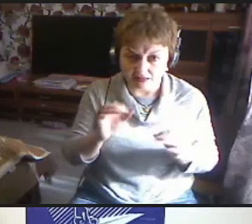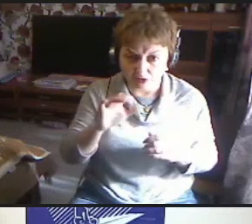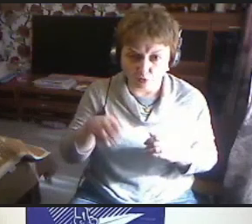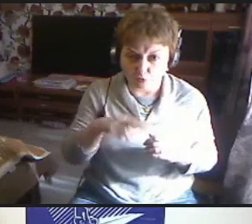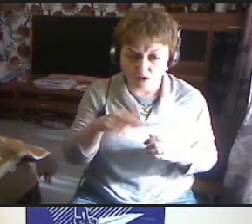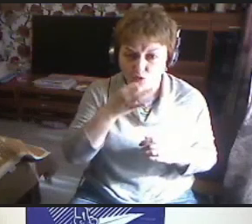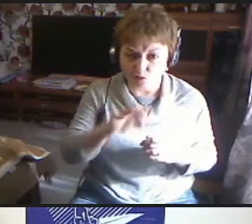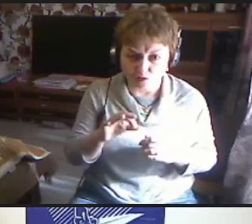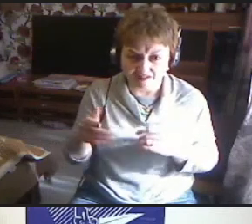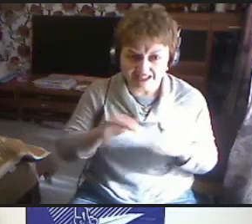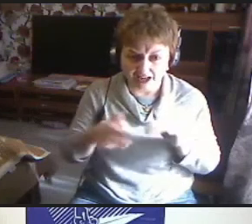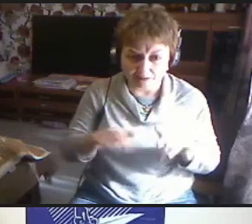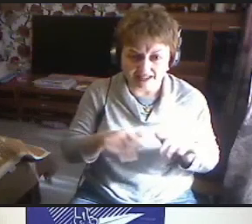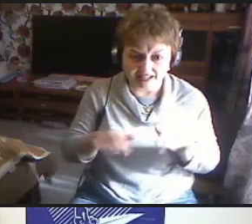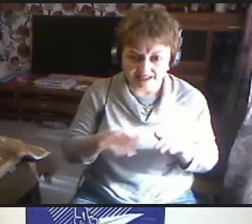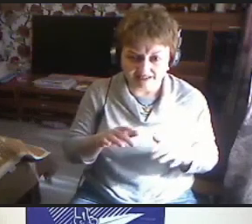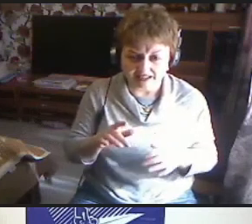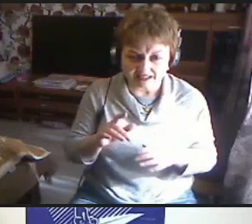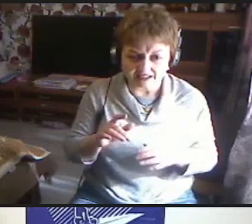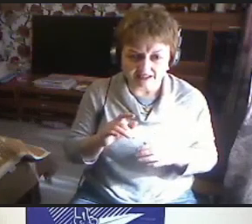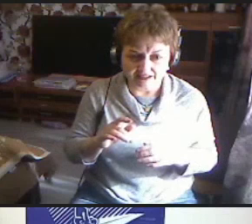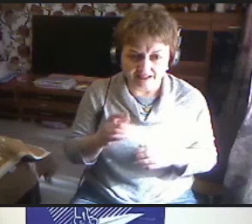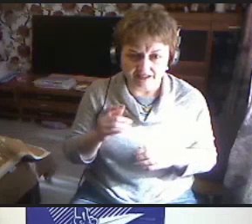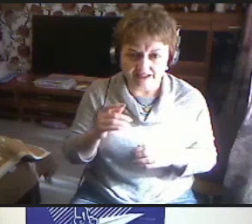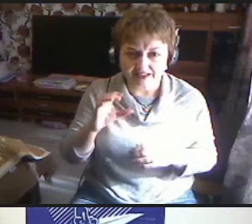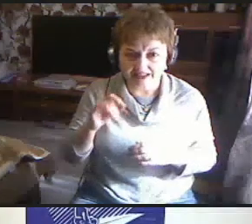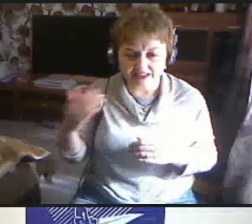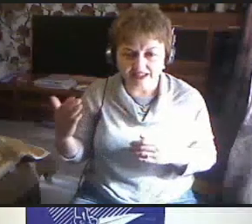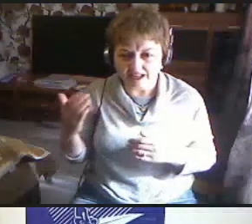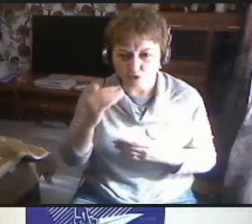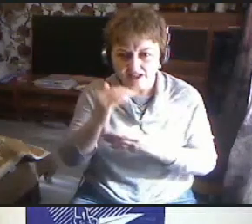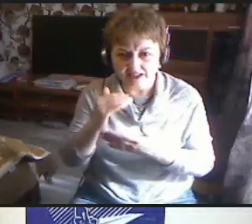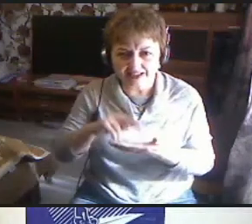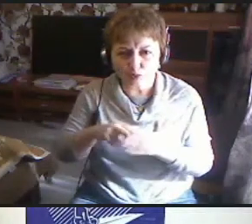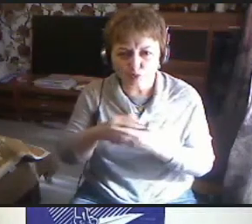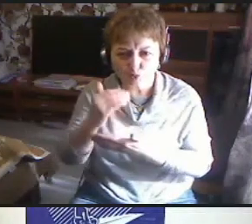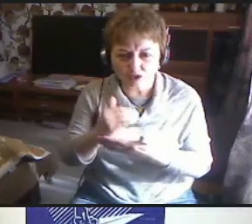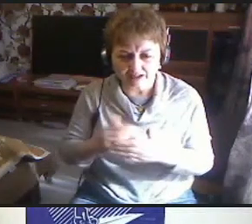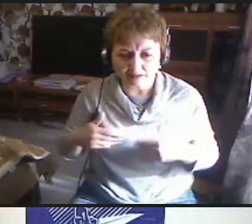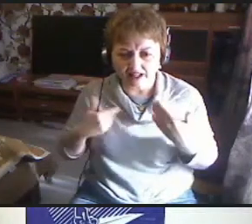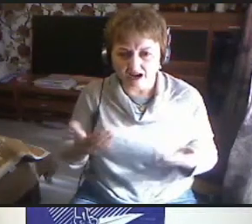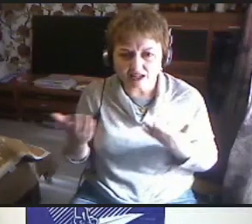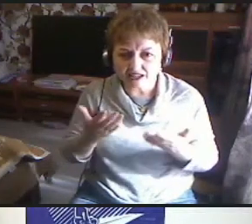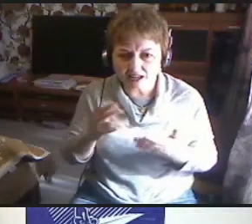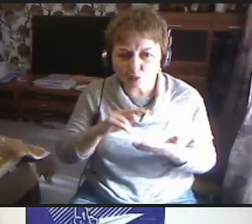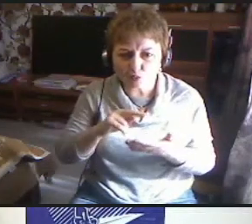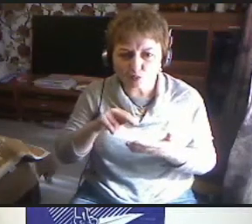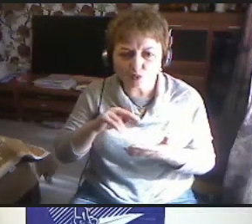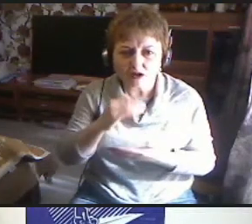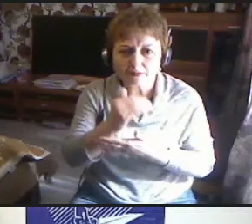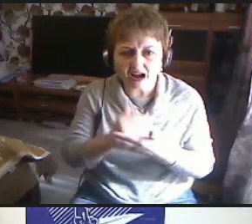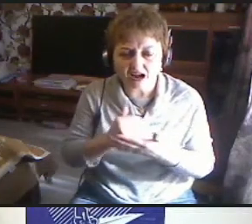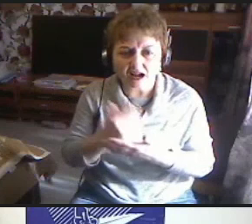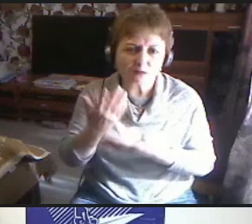с посторонней, как бы, сторонние структуры, когда вы предлагаете некую программу или проект, все